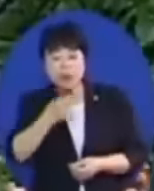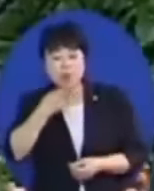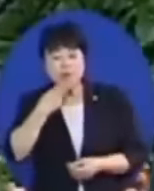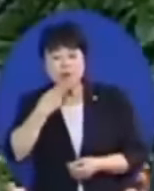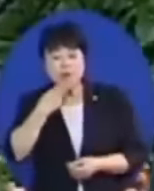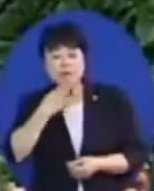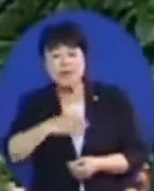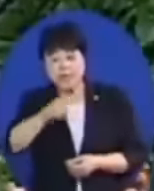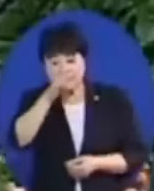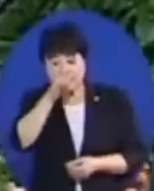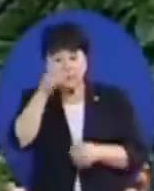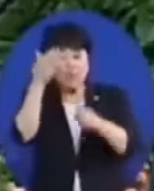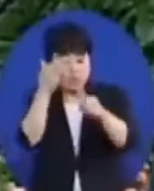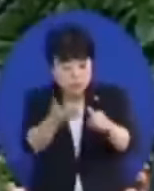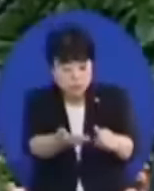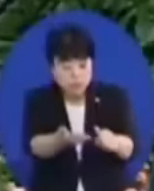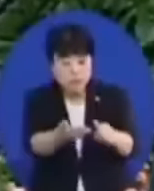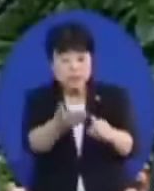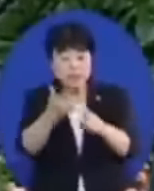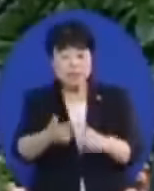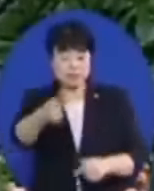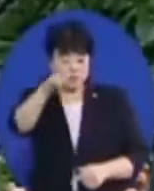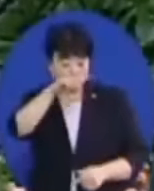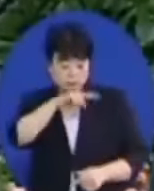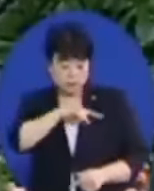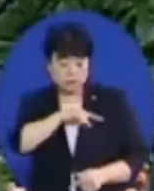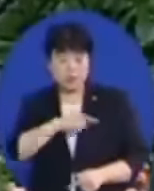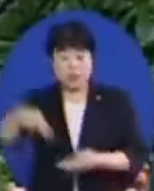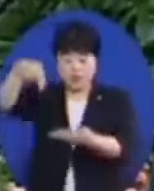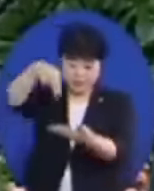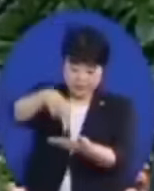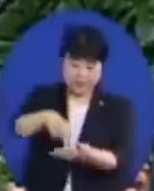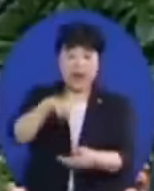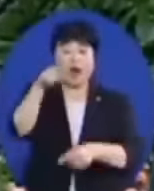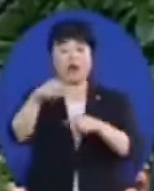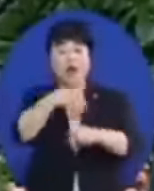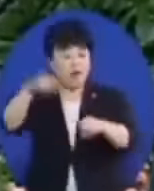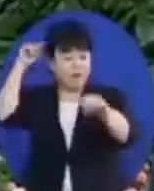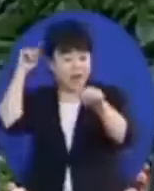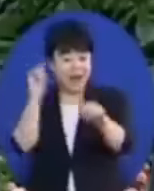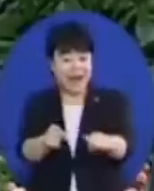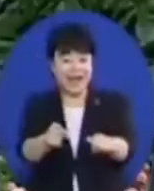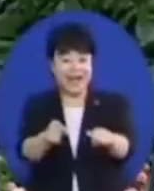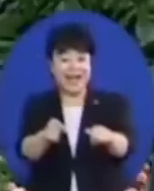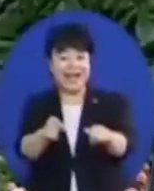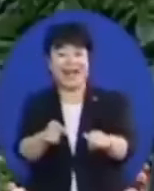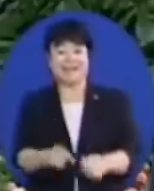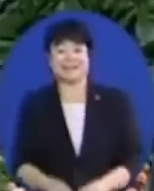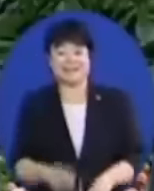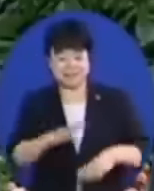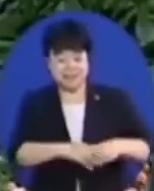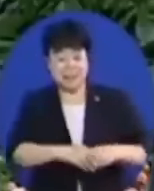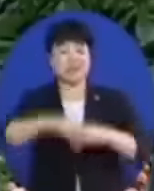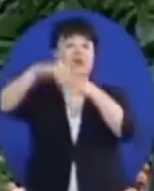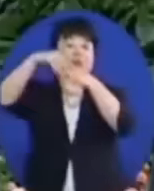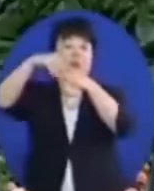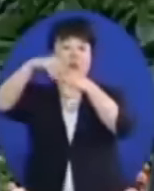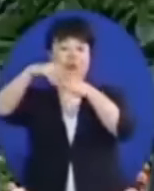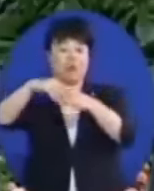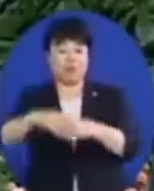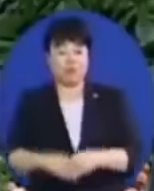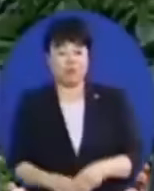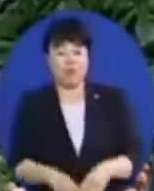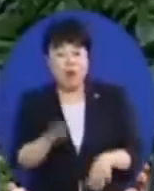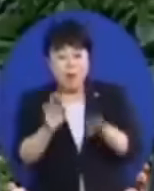얻거니와 내게 있는 것으로 내게 주노니 나사렛 예수 그리스도 이름으로 일어나 걸으라 하고 오른손을 잡아 일으켜